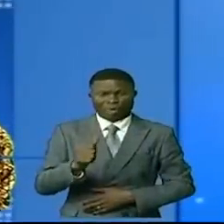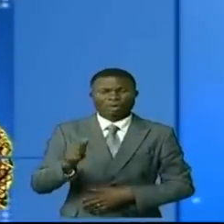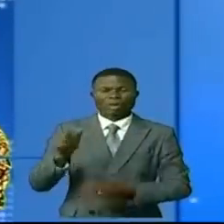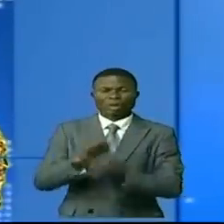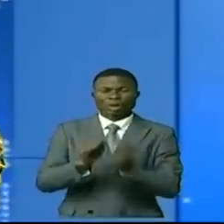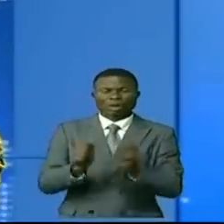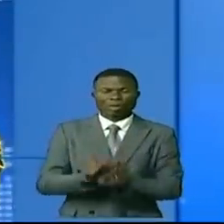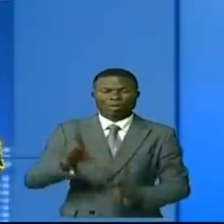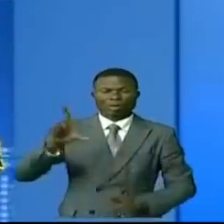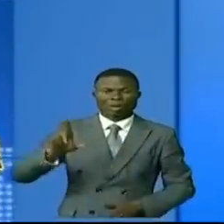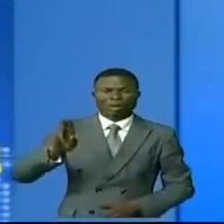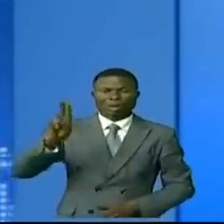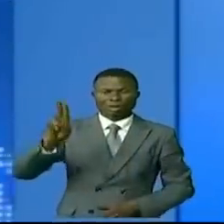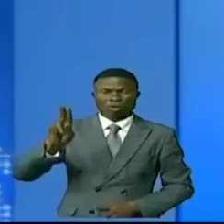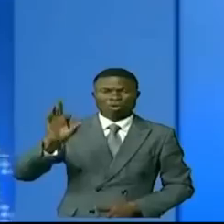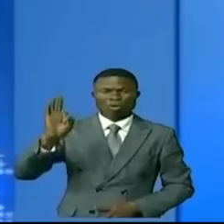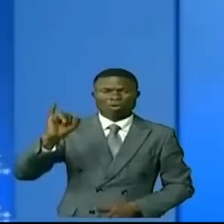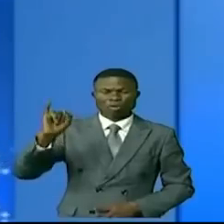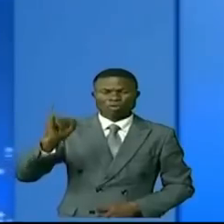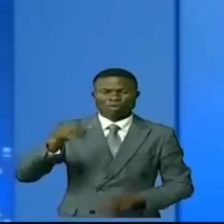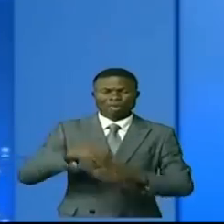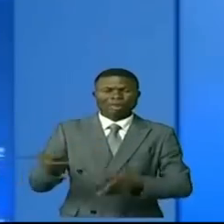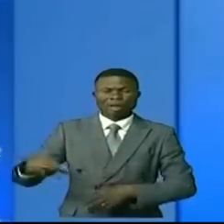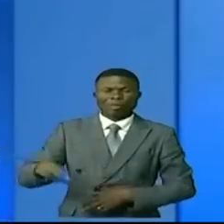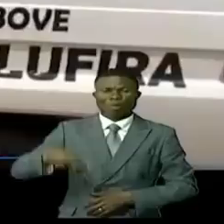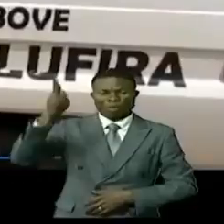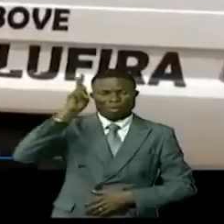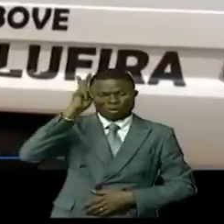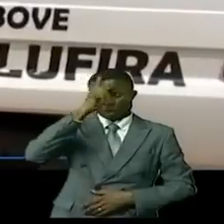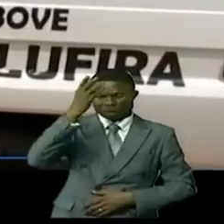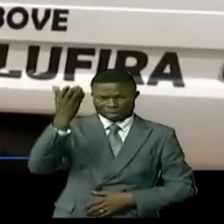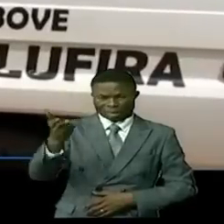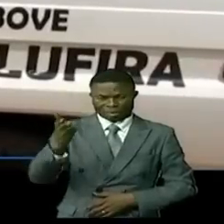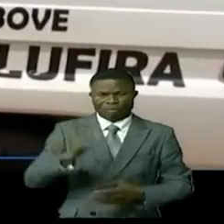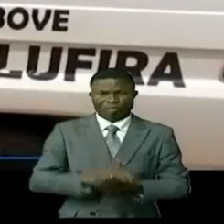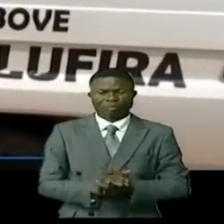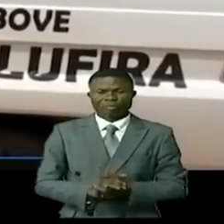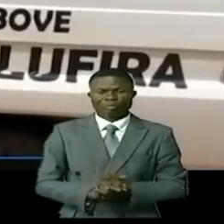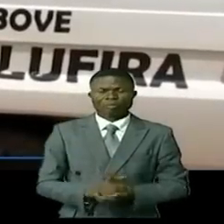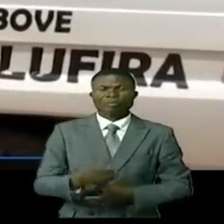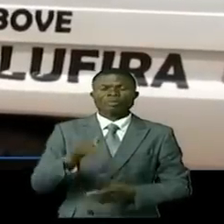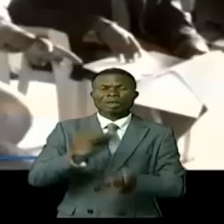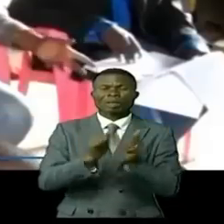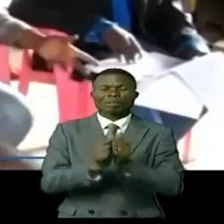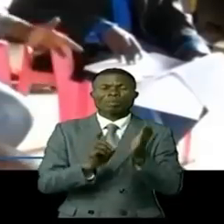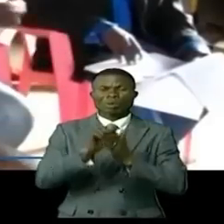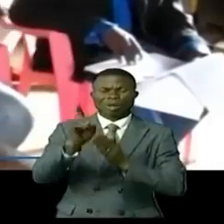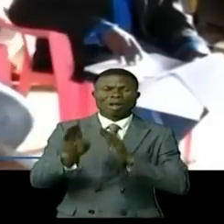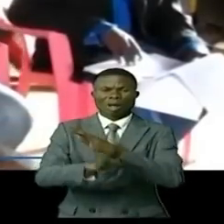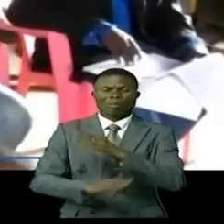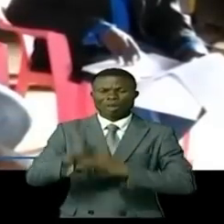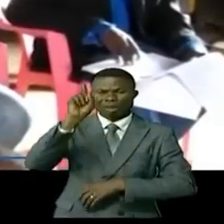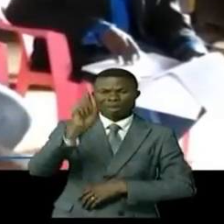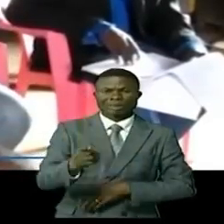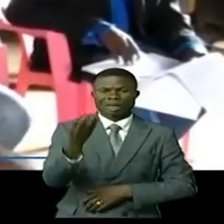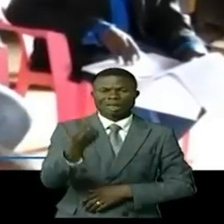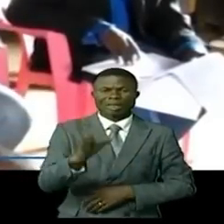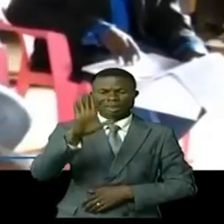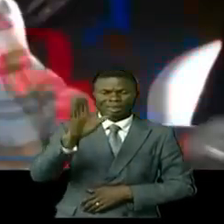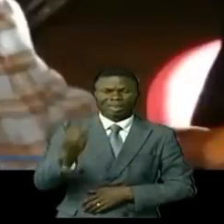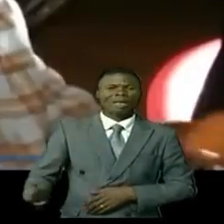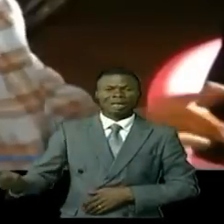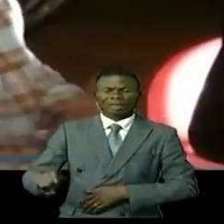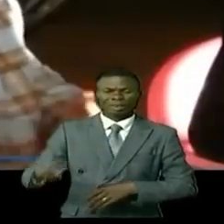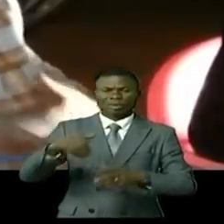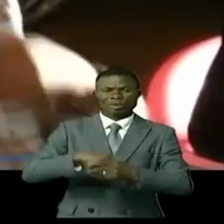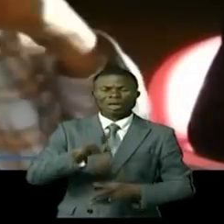Loufimi, c'est dans la province du Haut-Katanga. Dans le cadre du développement à la base des 145 territoires de la République